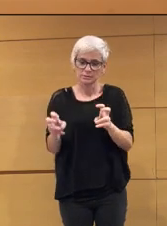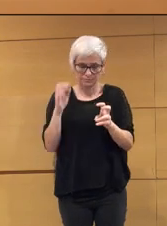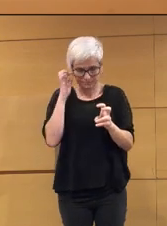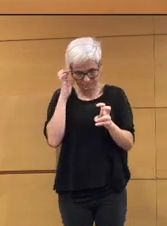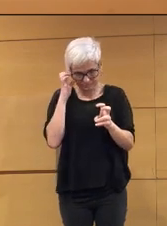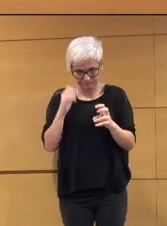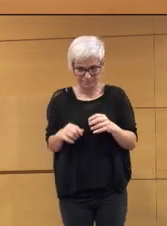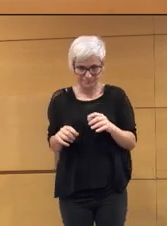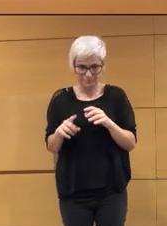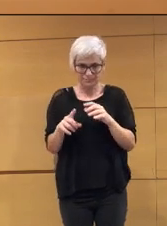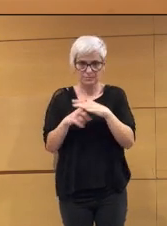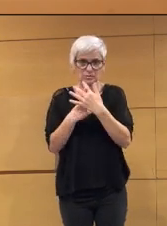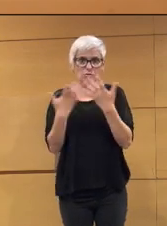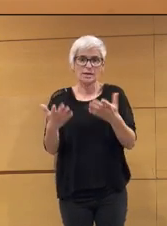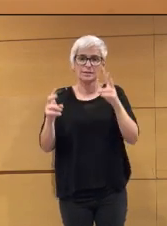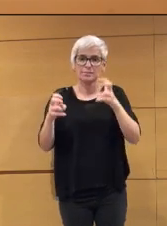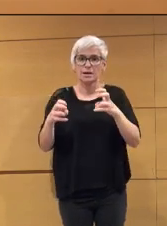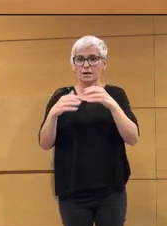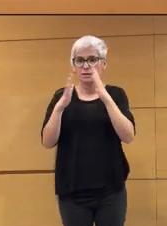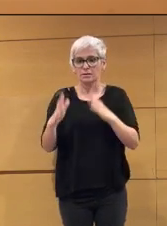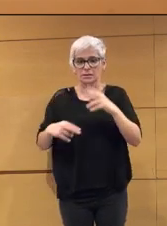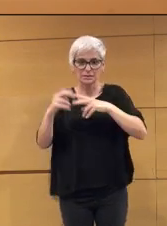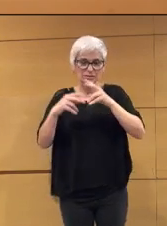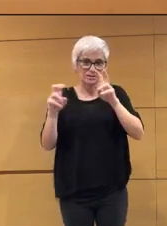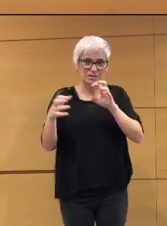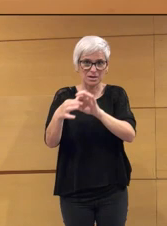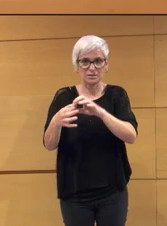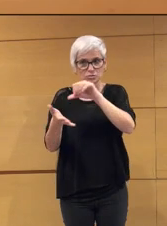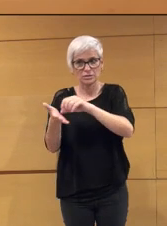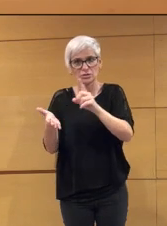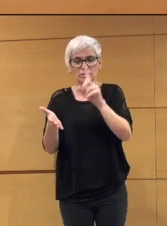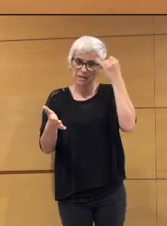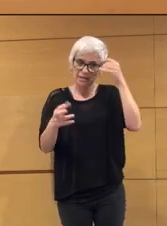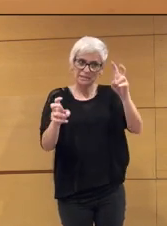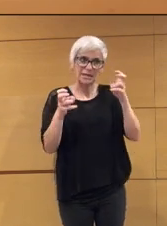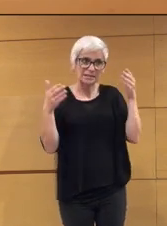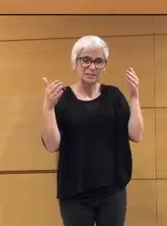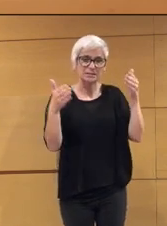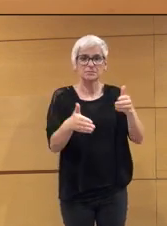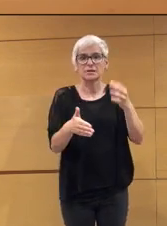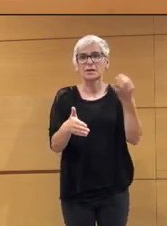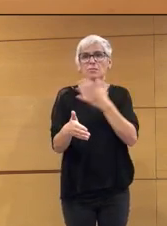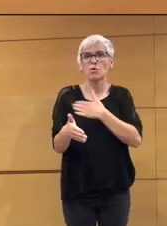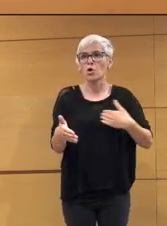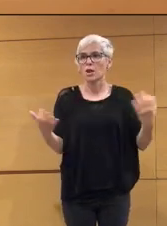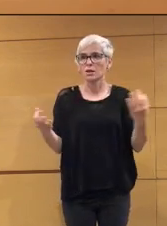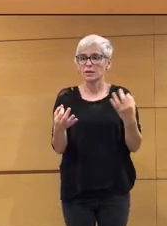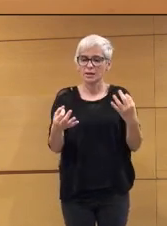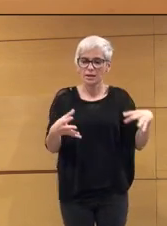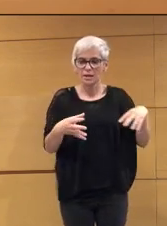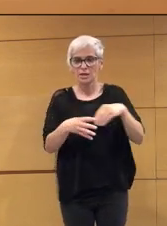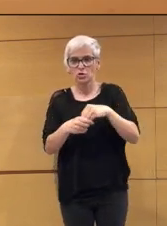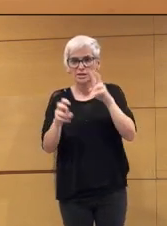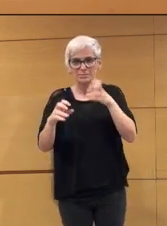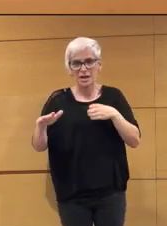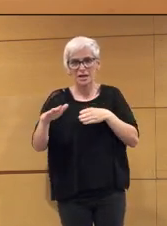cultural, arquitectònic a diverses ciutats, sinó perquè és una iniciativa que el que vol és incloure